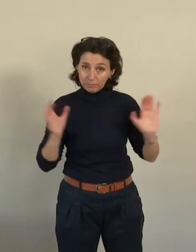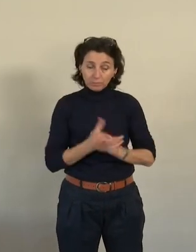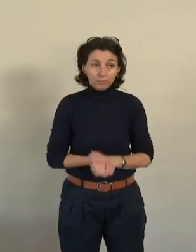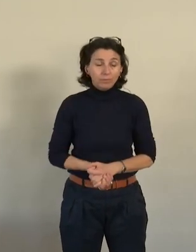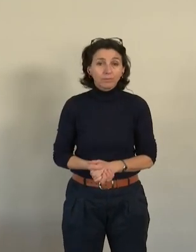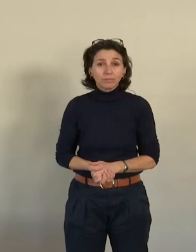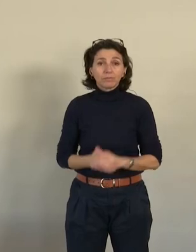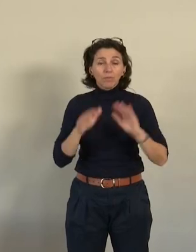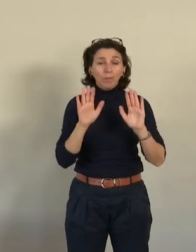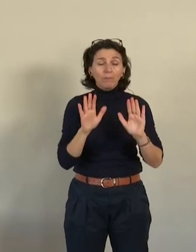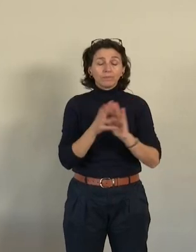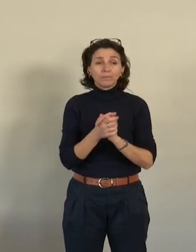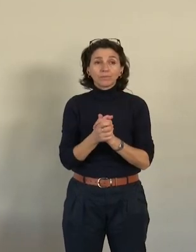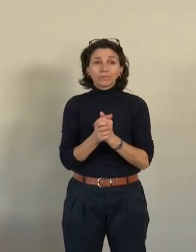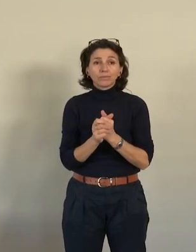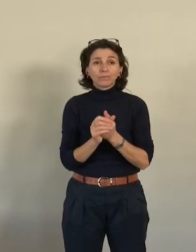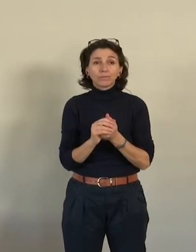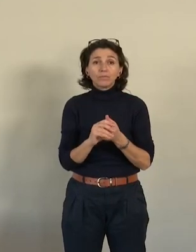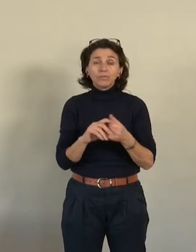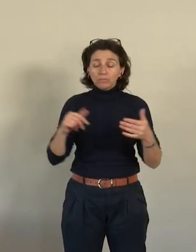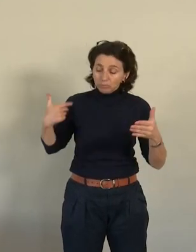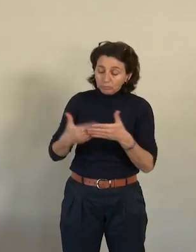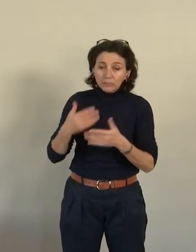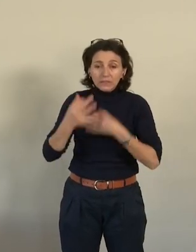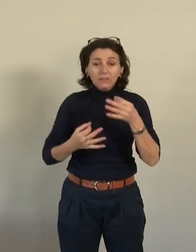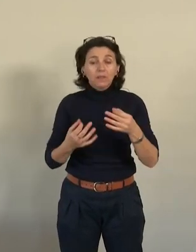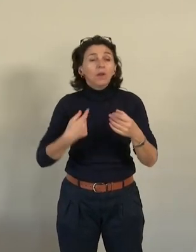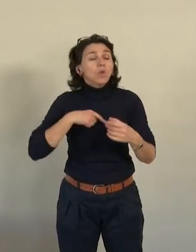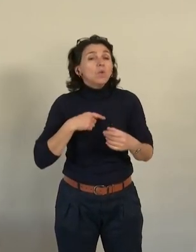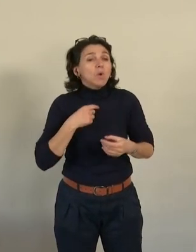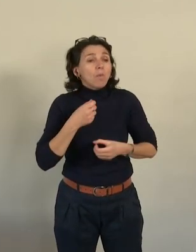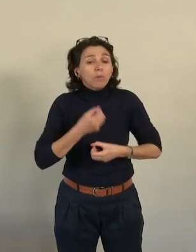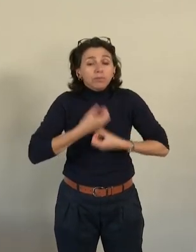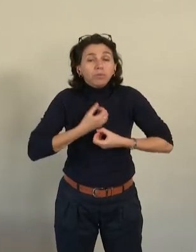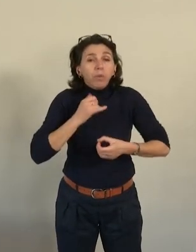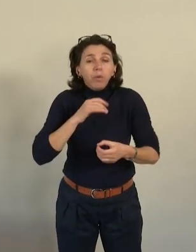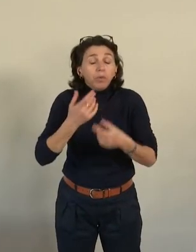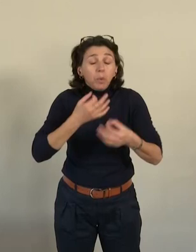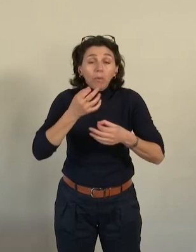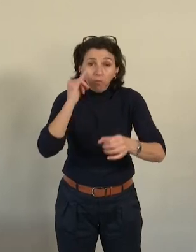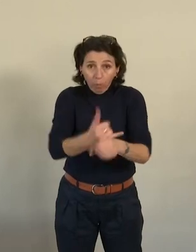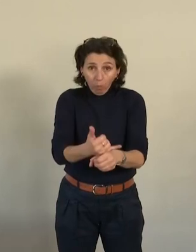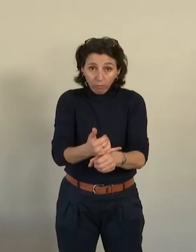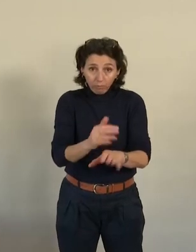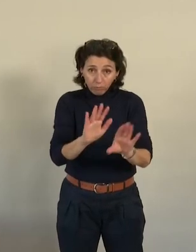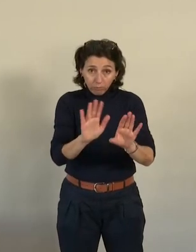choses on ont été dites quand quand vous n dites que les que ce que nous disons est faux alors en fait dans la délibération que nous avons nous avons mis des sources plusieurs